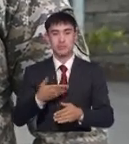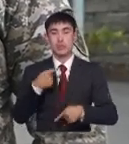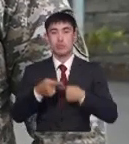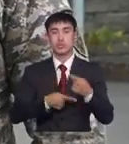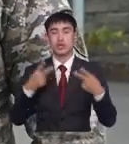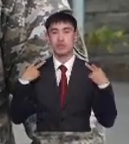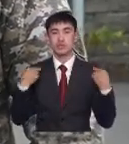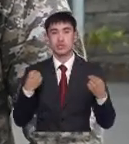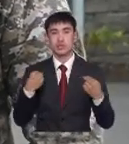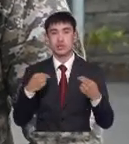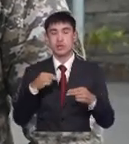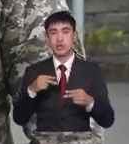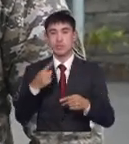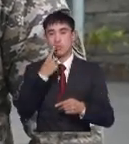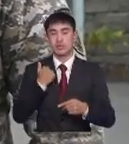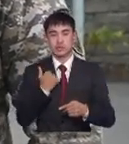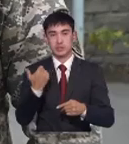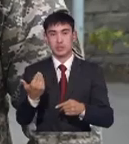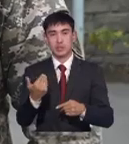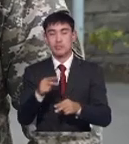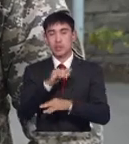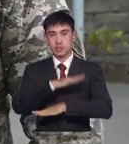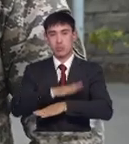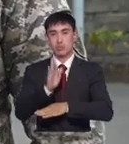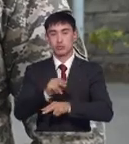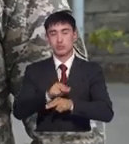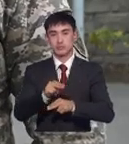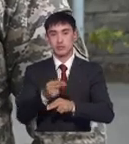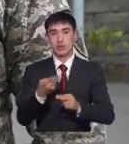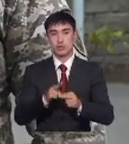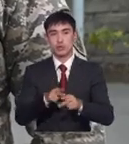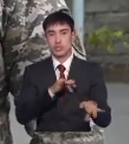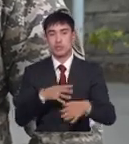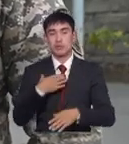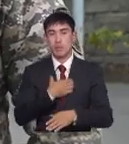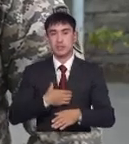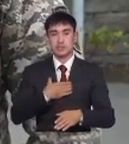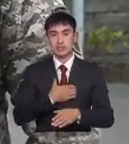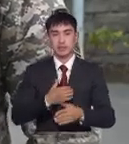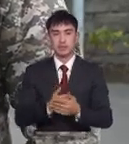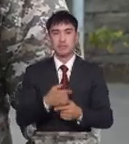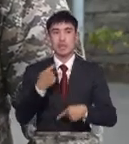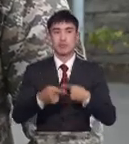болашақ офицерлерге, болашақ жауынгерлерге сабақ болады. Және бұл іс-шараның маңыздылығы